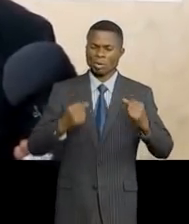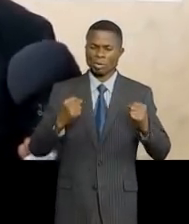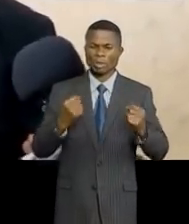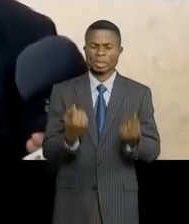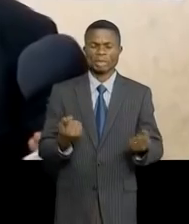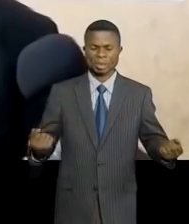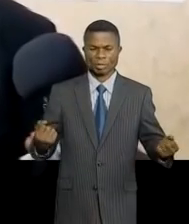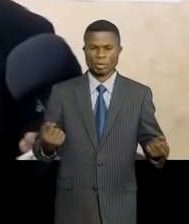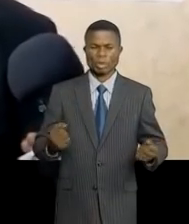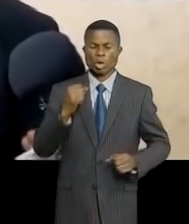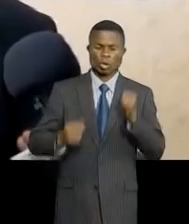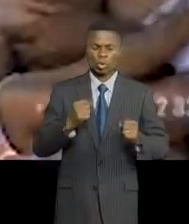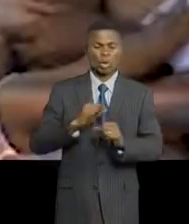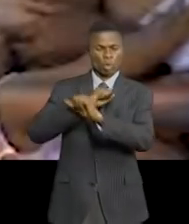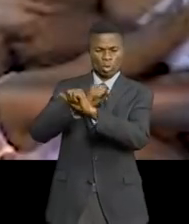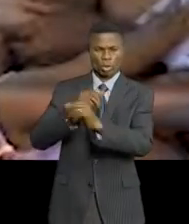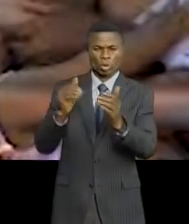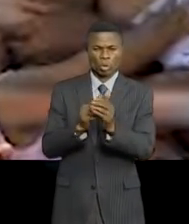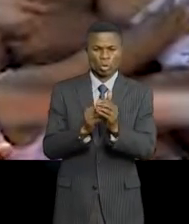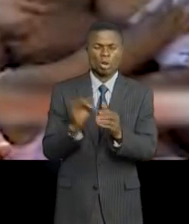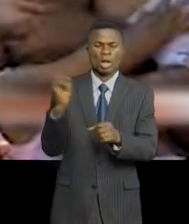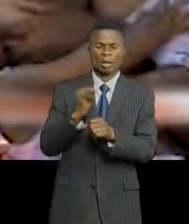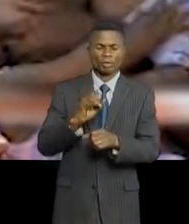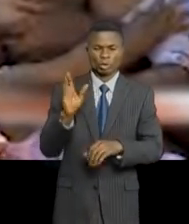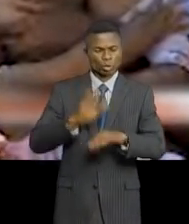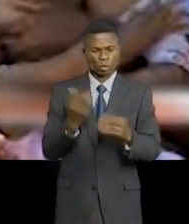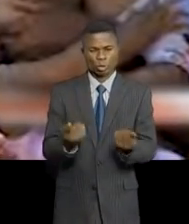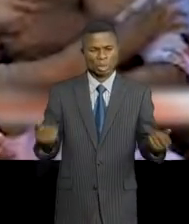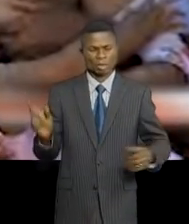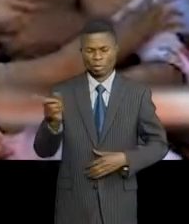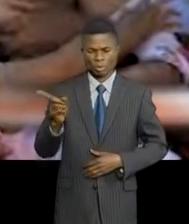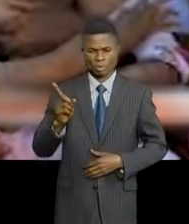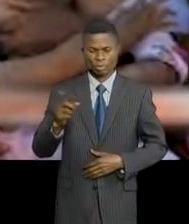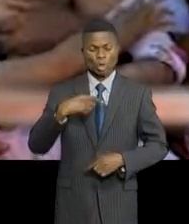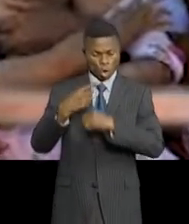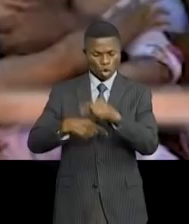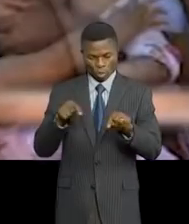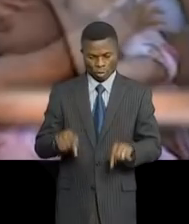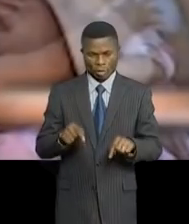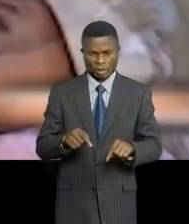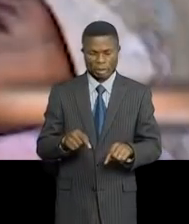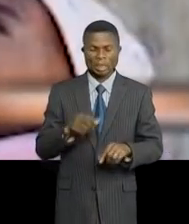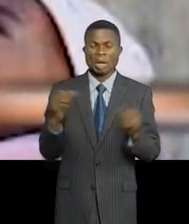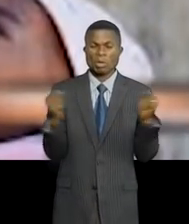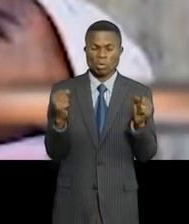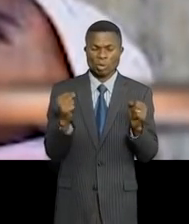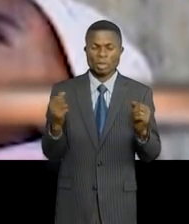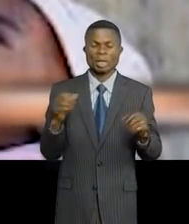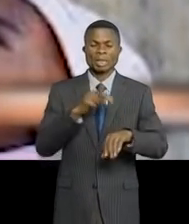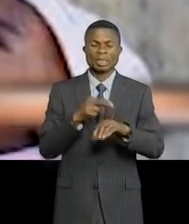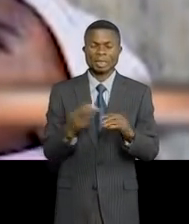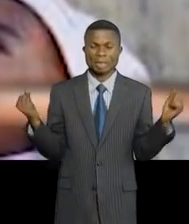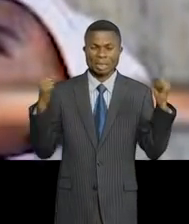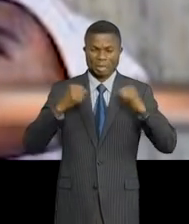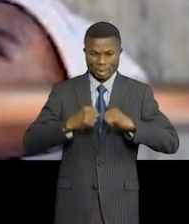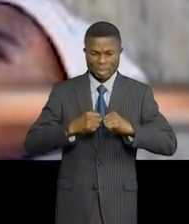des enfants pour les protéger contre les infections. Nous ne sommes qu'au début de la saison sèche. Et vous savez que